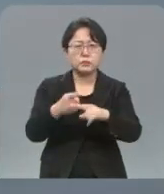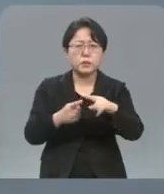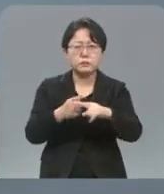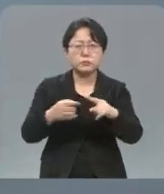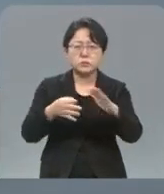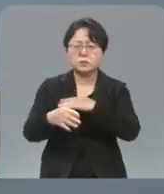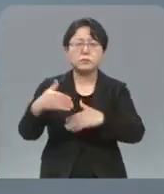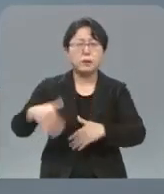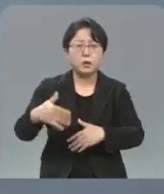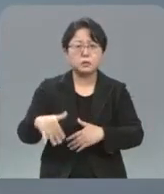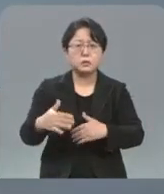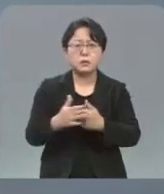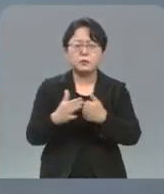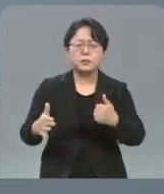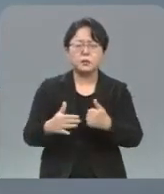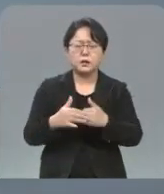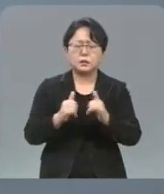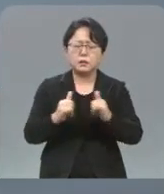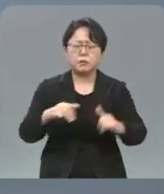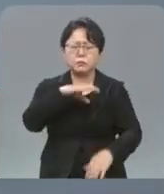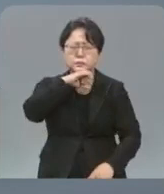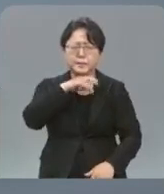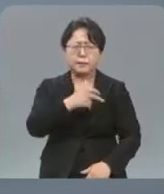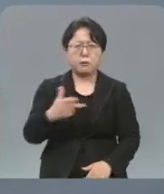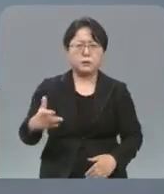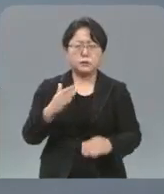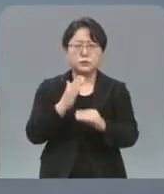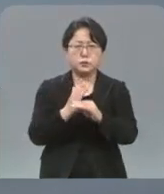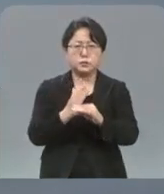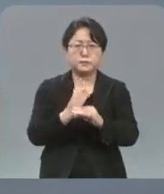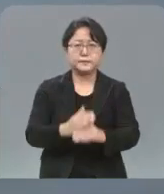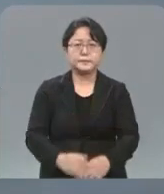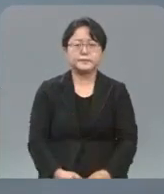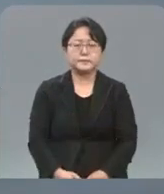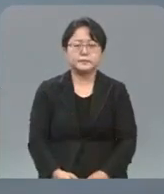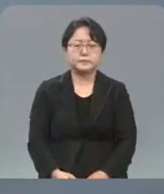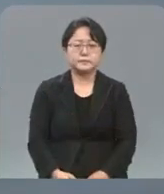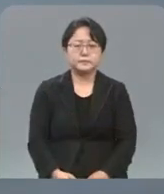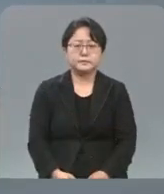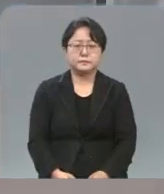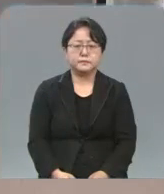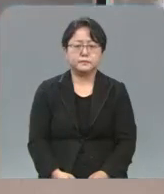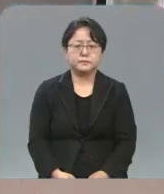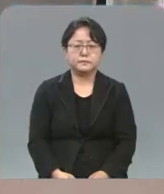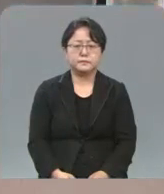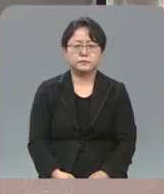있어 소비자의 불만이 속출하고 있습니다. 김혜정 기자입니다.